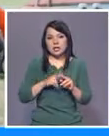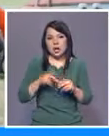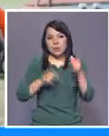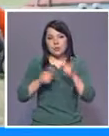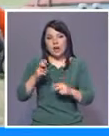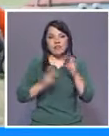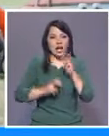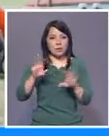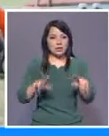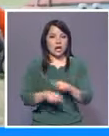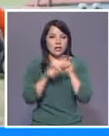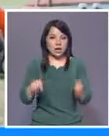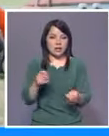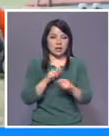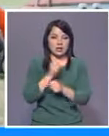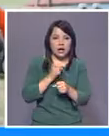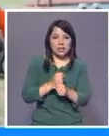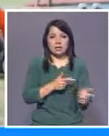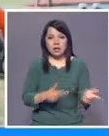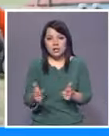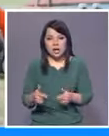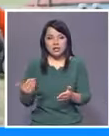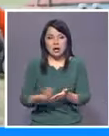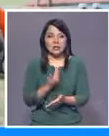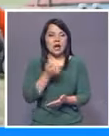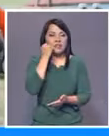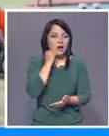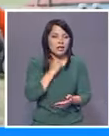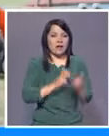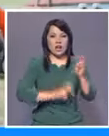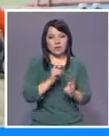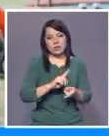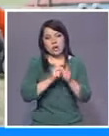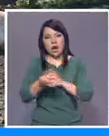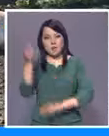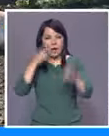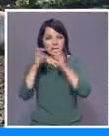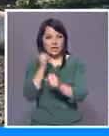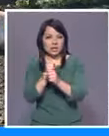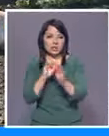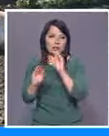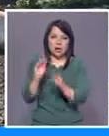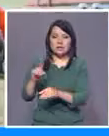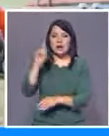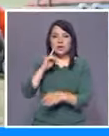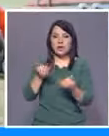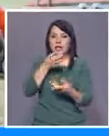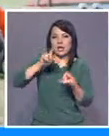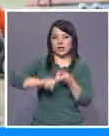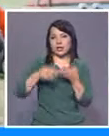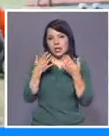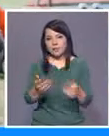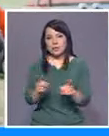жаңадан салып құру, жаңағыда ескі фермада модернизация жасау үлкен бағдарлама жасалып, мінекі биыл